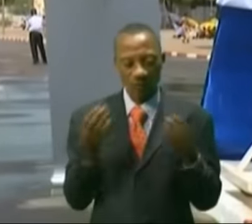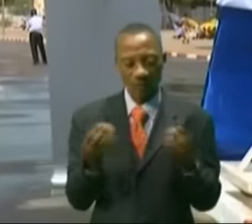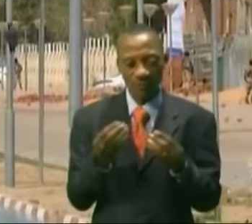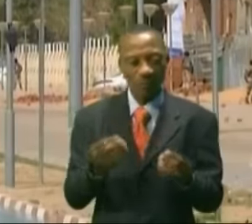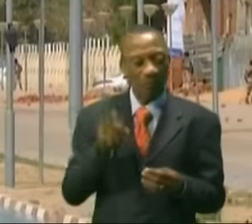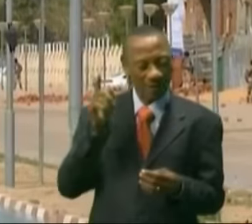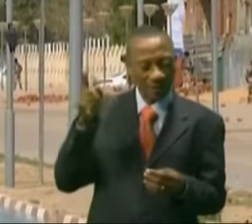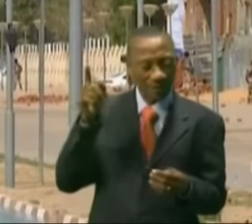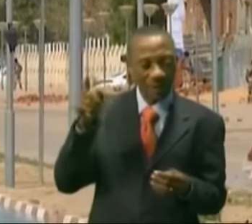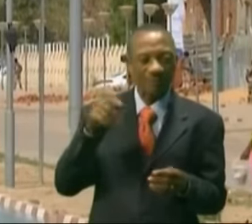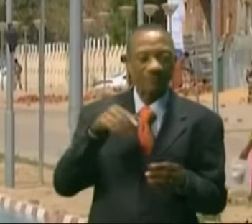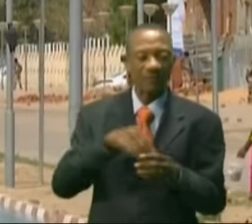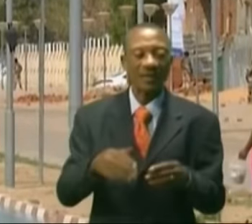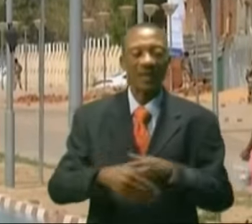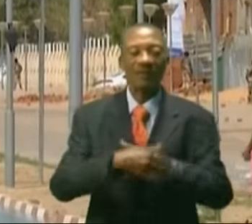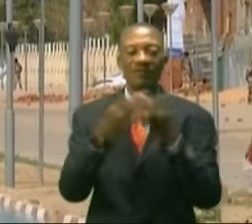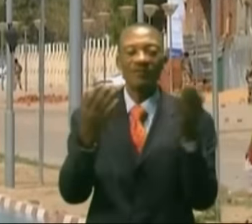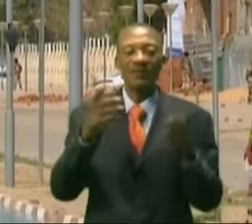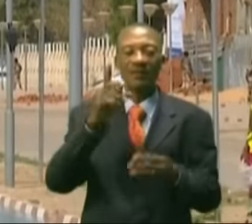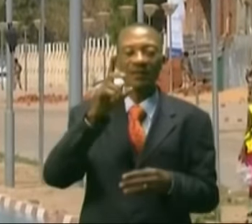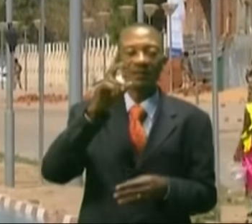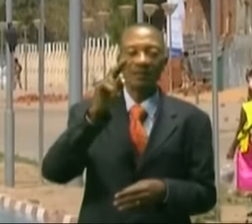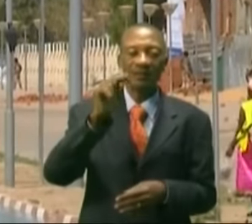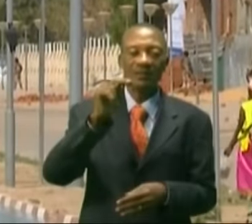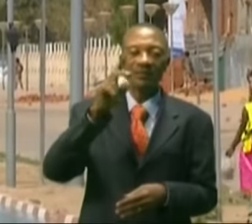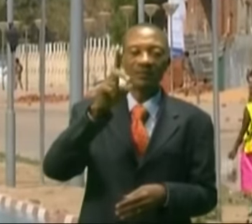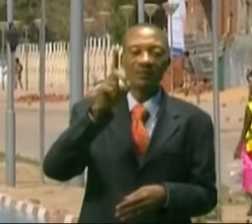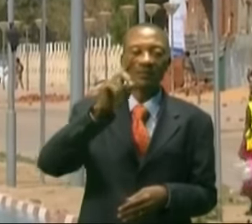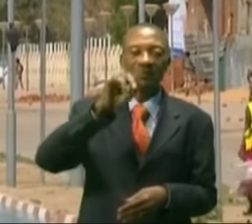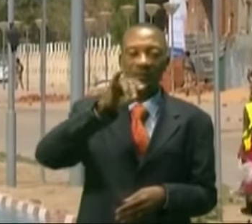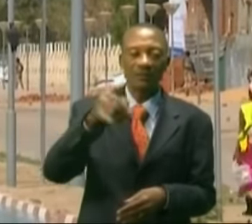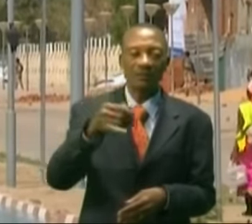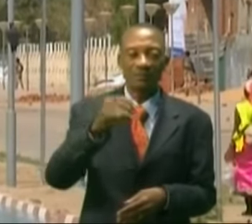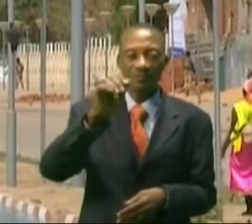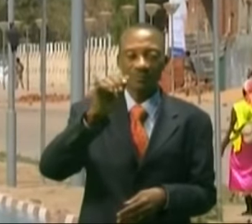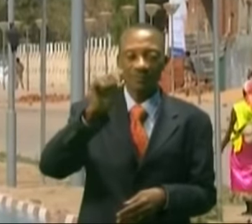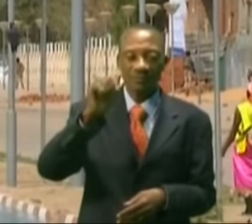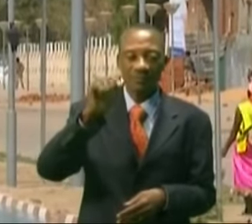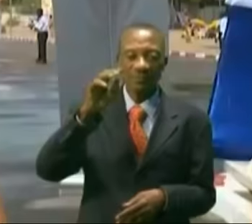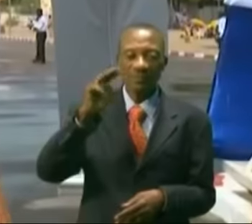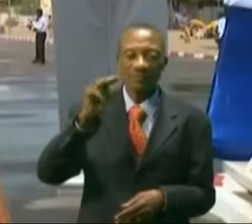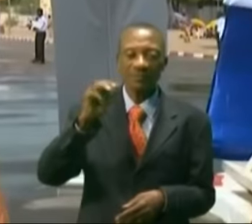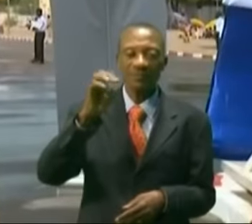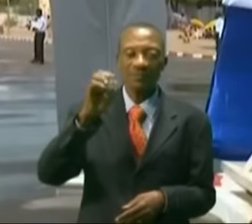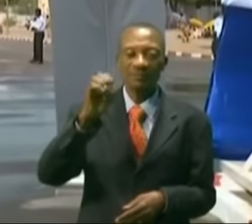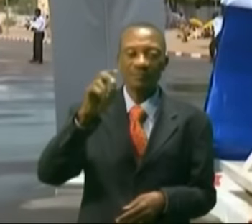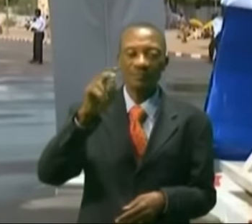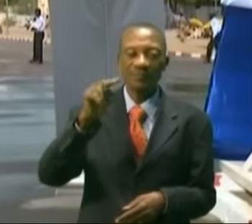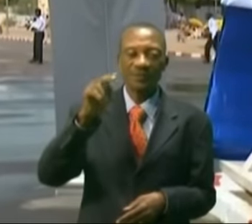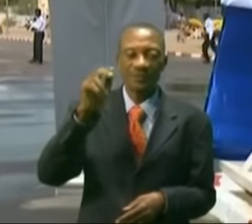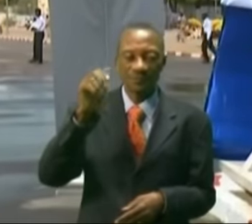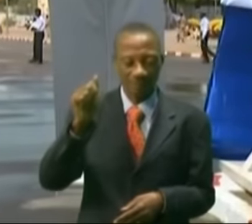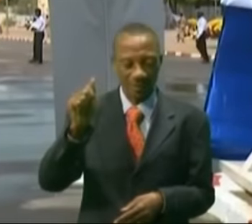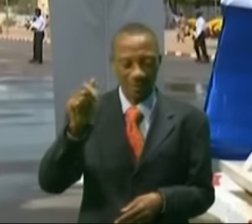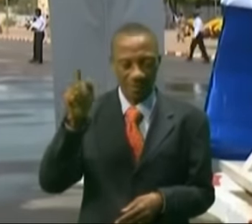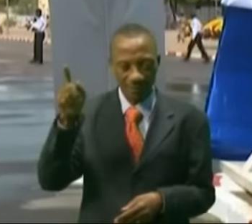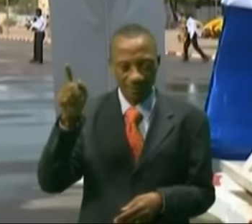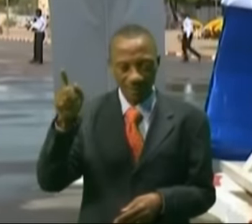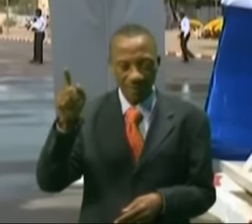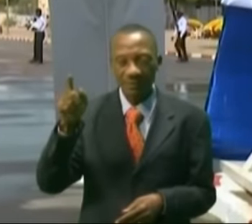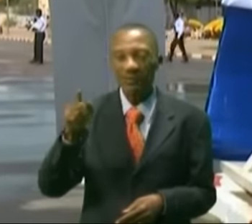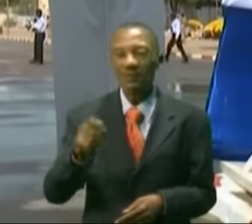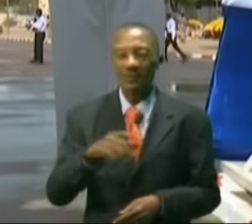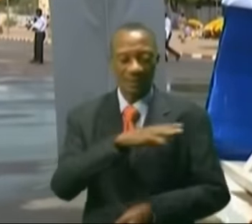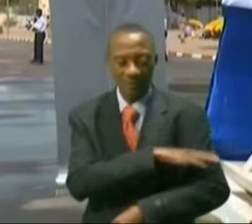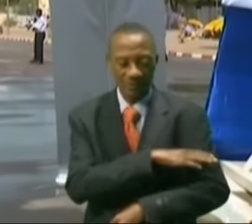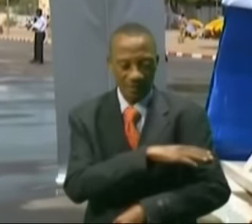il y a eu la construction de la place de la Nation que vous voyez. Mais c'est une prolongation. C'est une prolongation qui ne dit pas